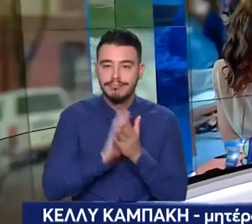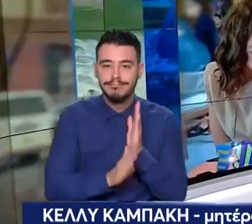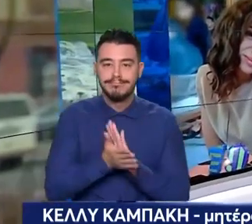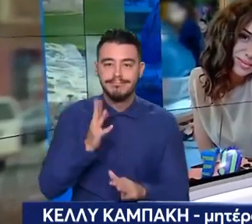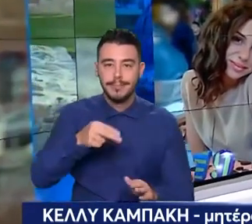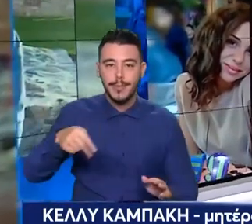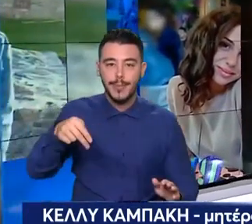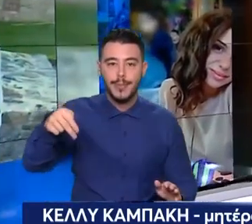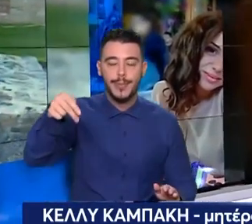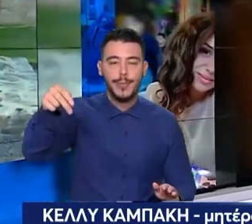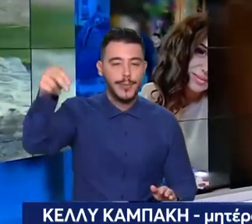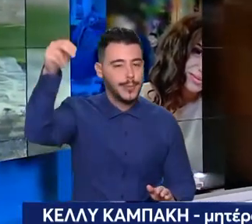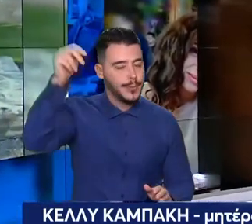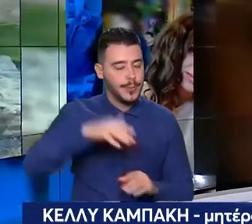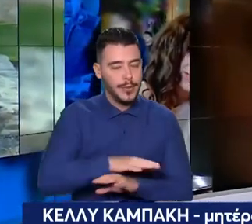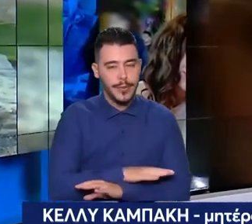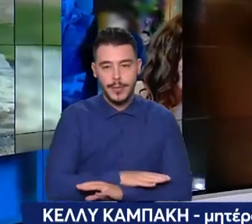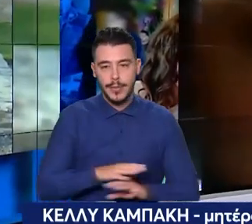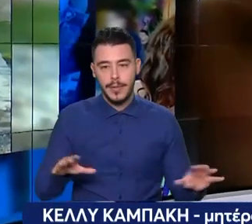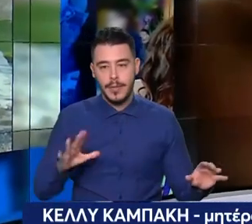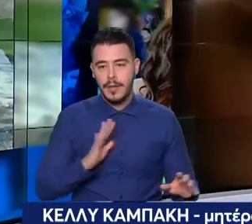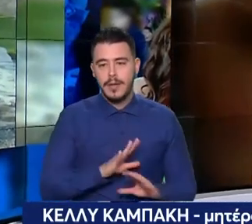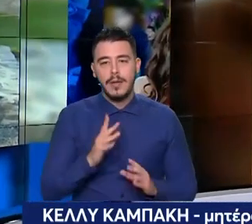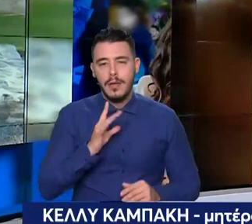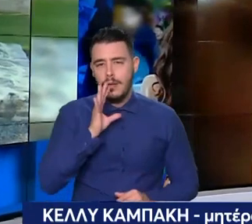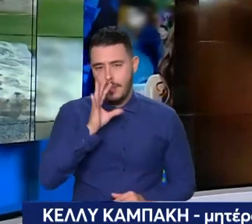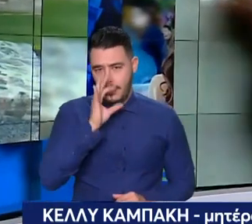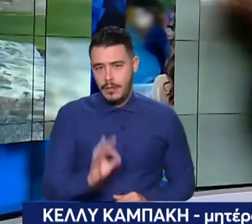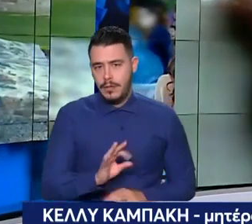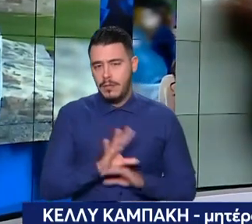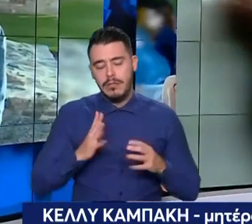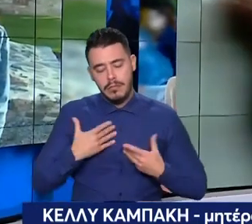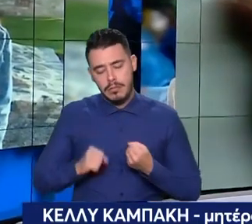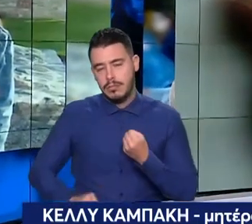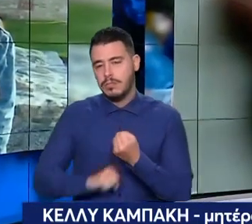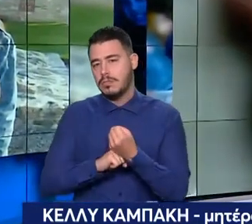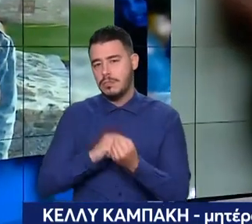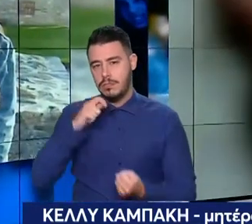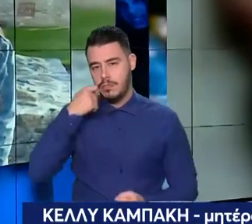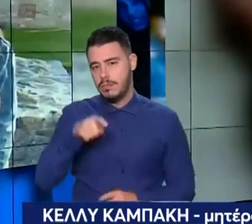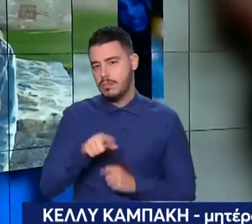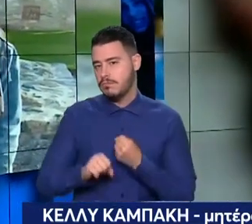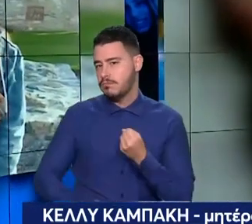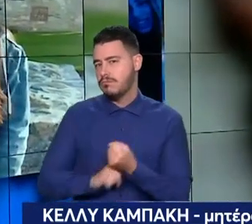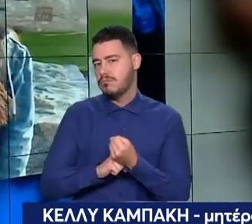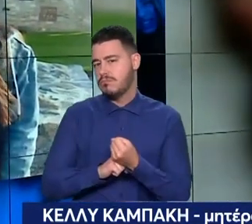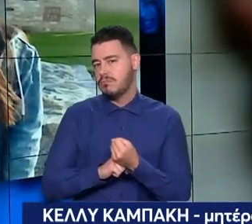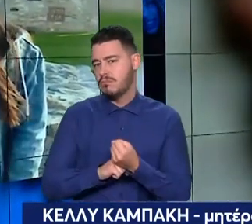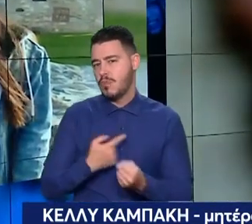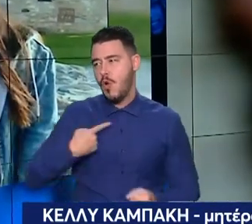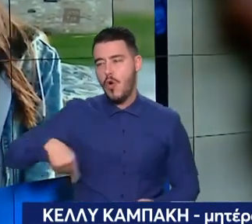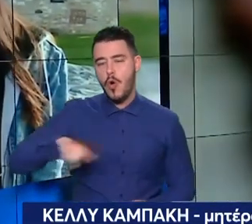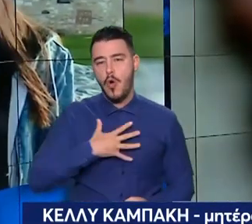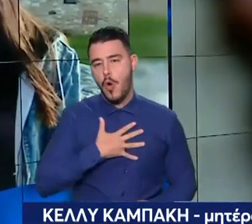πολύ σκληρό. Και είναι και ένας από τους λόγους, αν θέλετε, που στεκόμαστε δίπλα σε αυτή την οικογένεια. Πώς είναι, κυρία Καμπάκη,